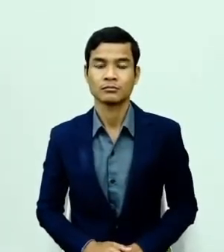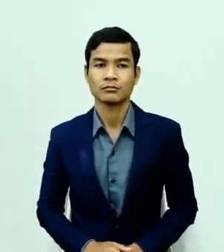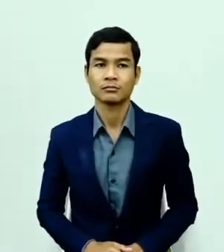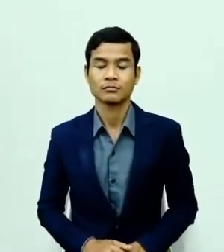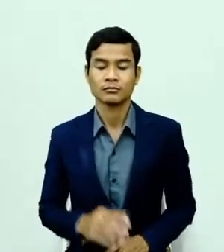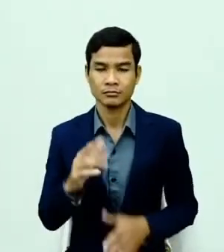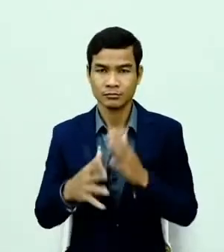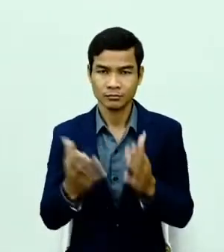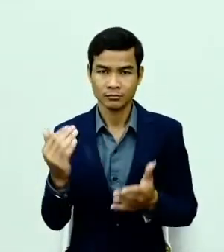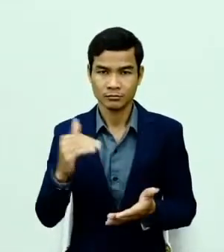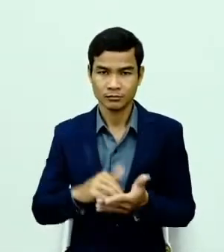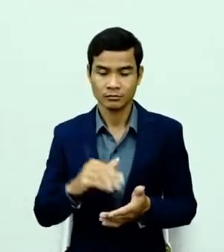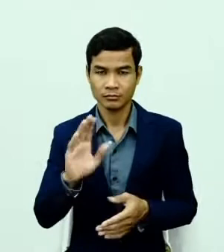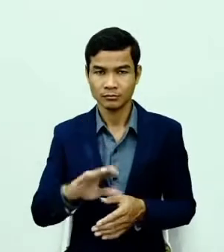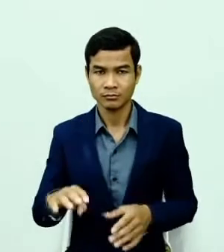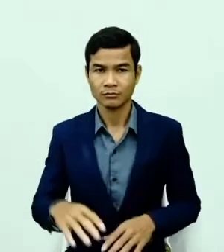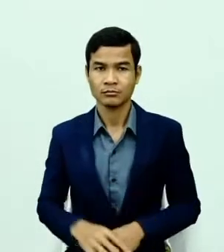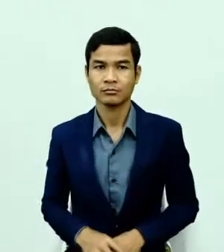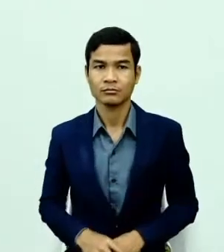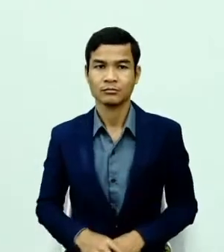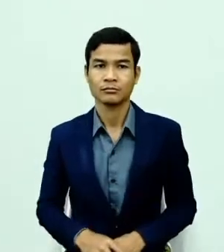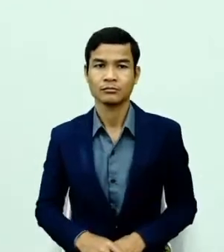អានម្ដងទៀត